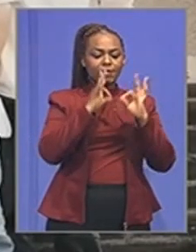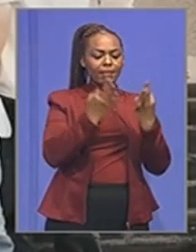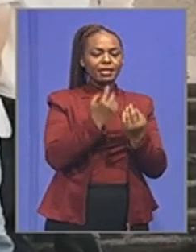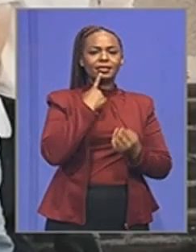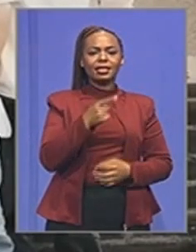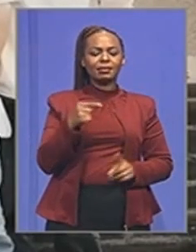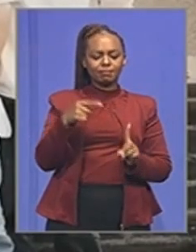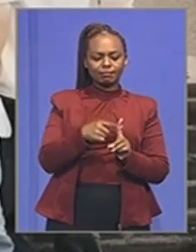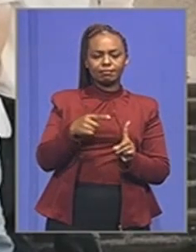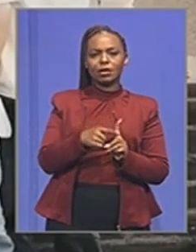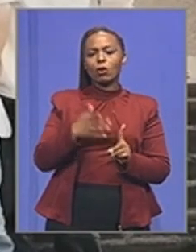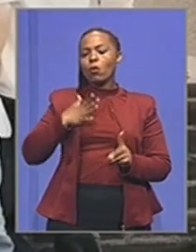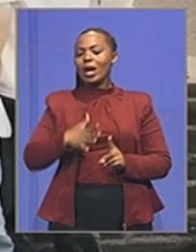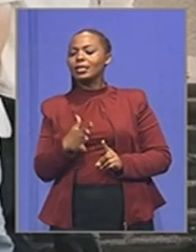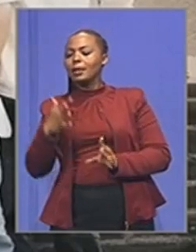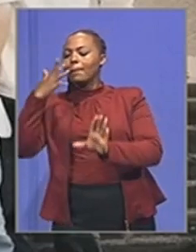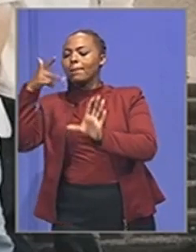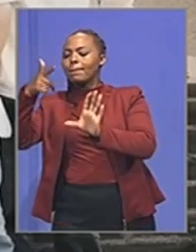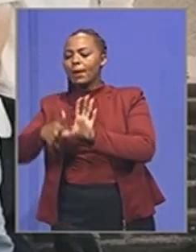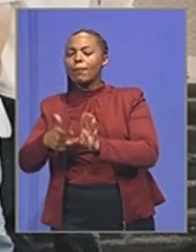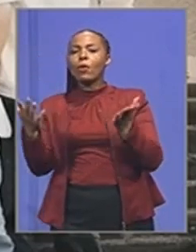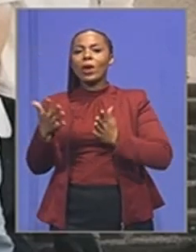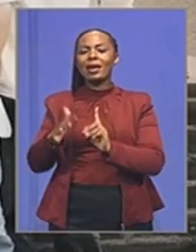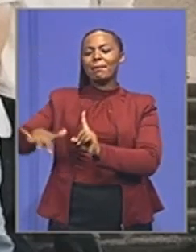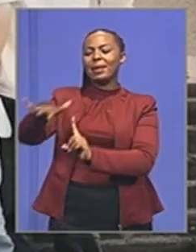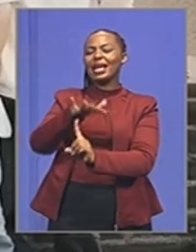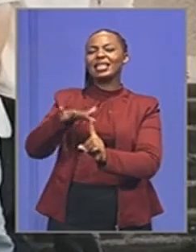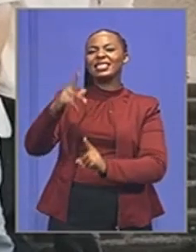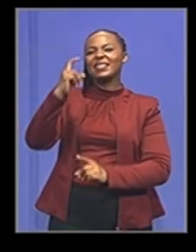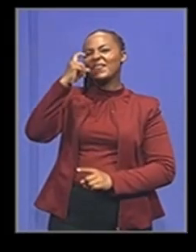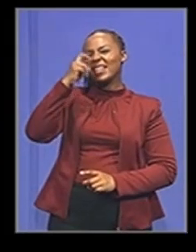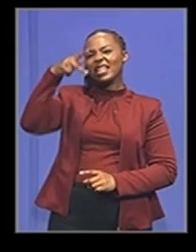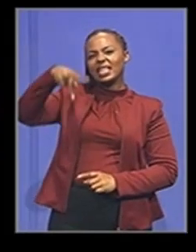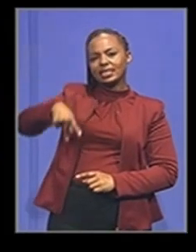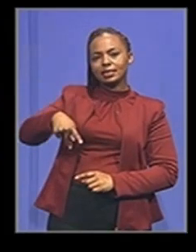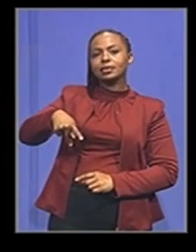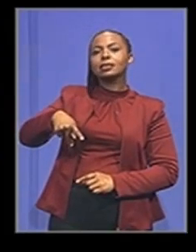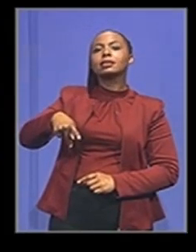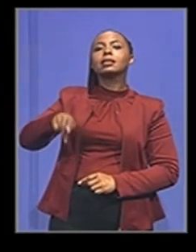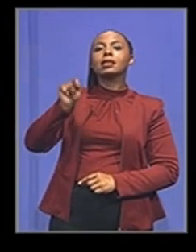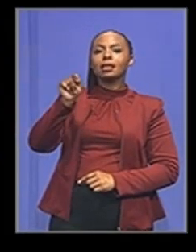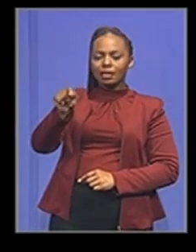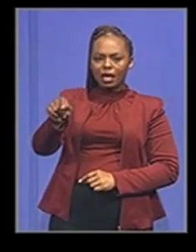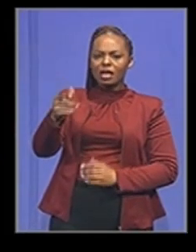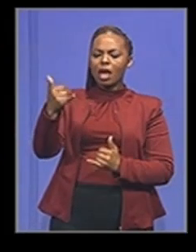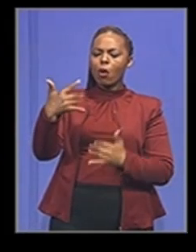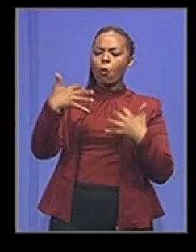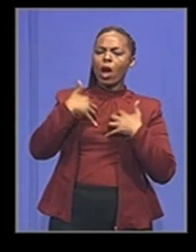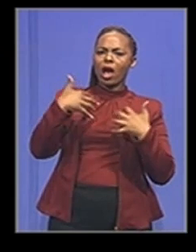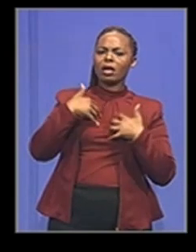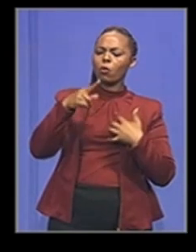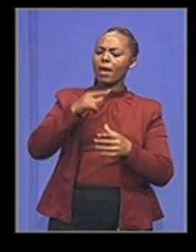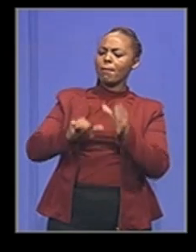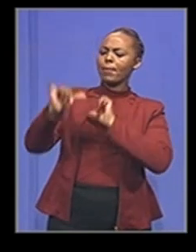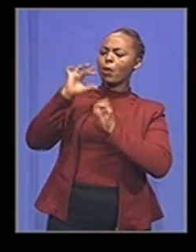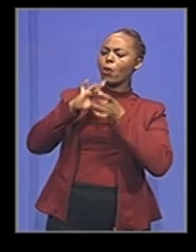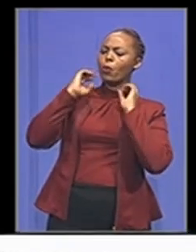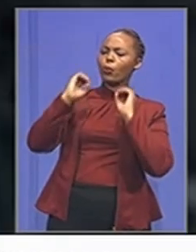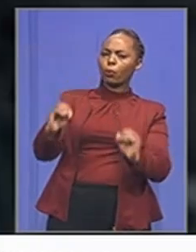nyaka lefelo la go tshela petrol Phoenix le leloko la lapa. Ba thomile go tshwenyega ge ba bona ba sa bue gae. Ka morago